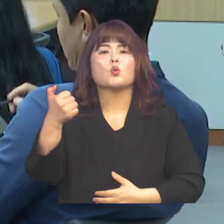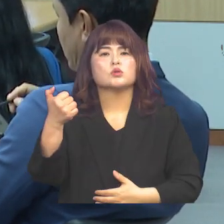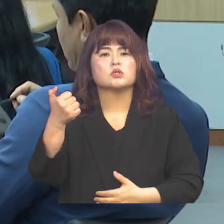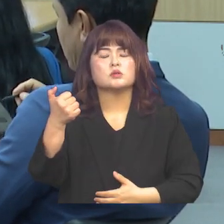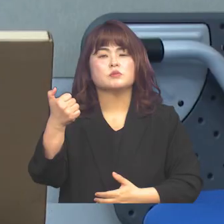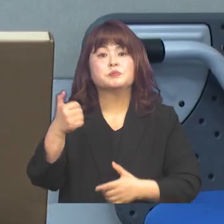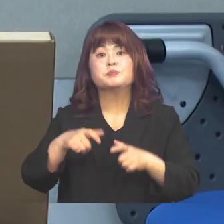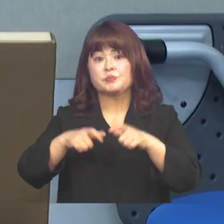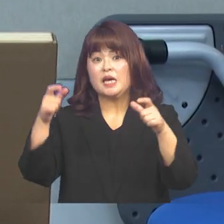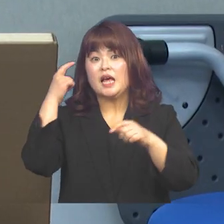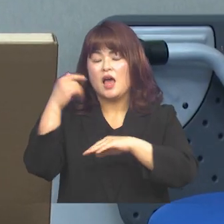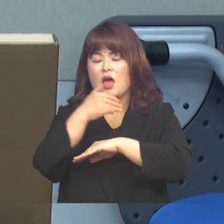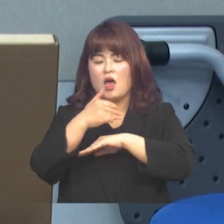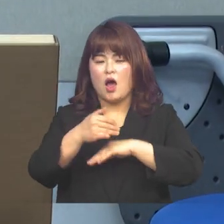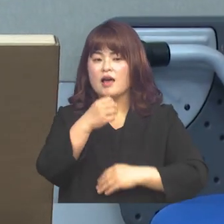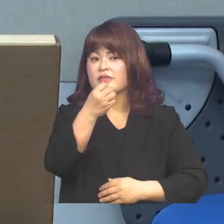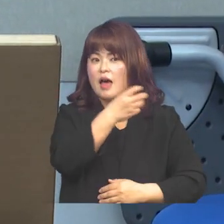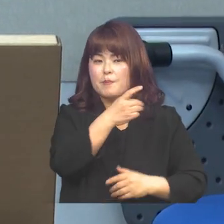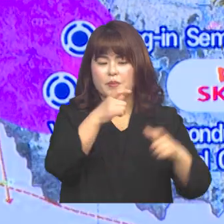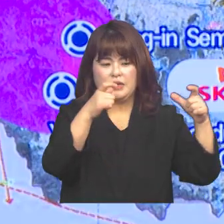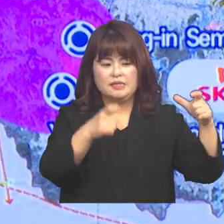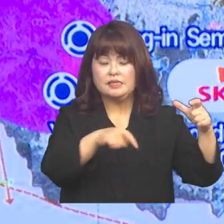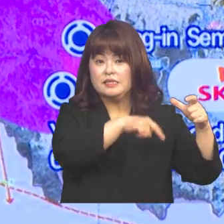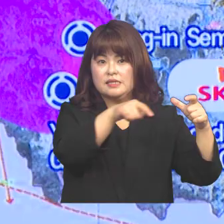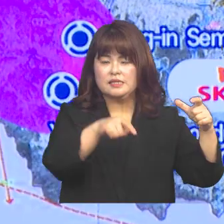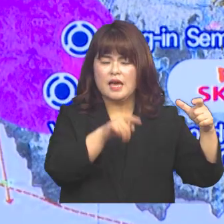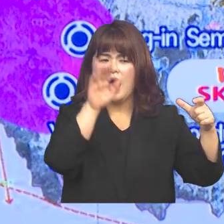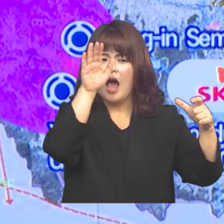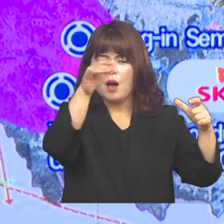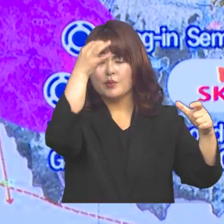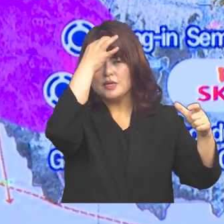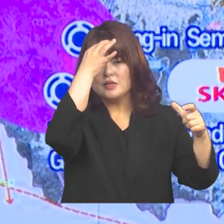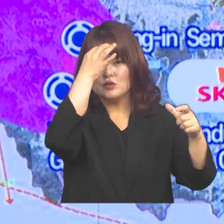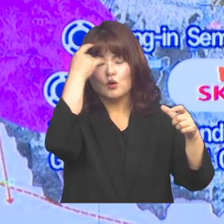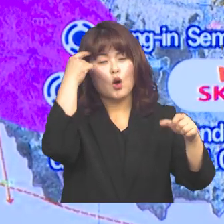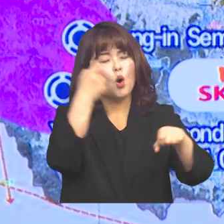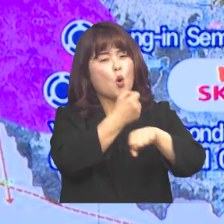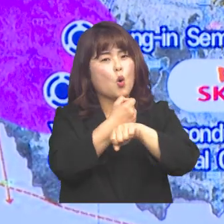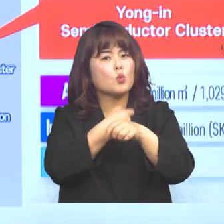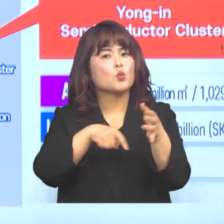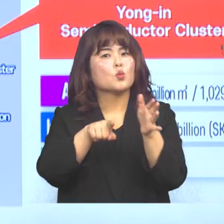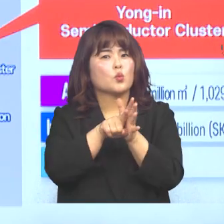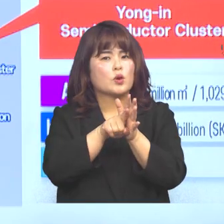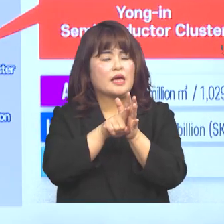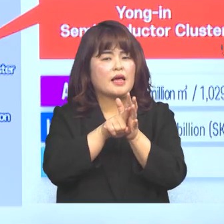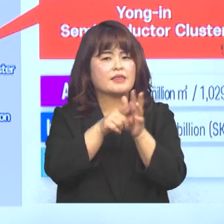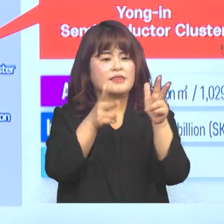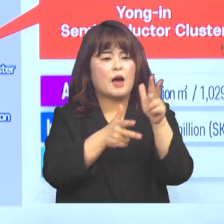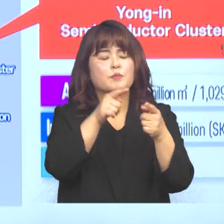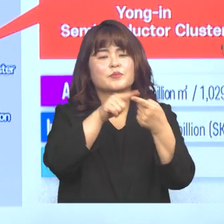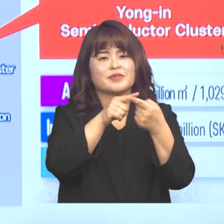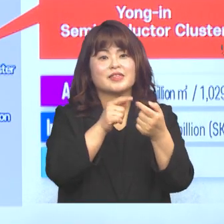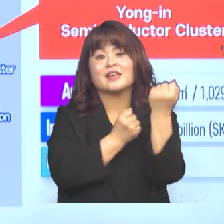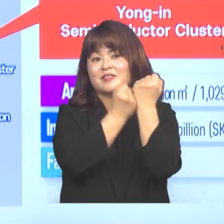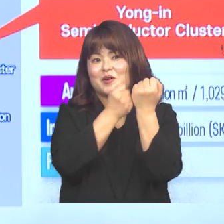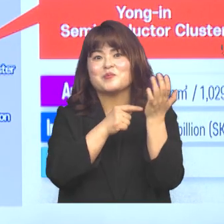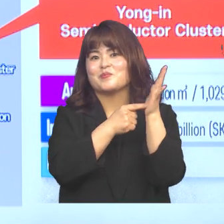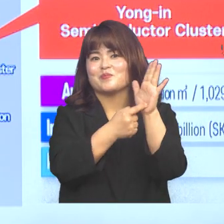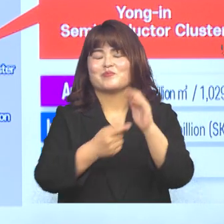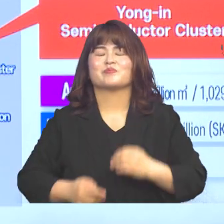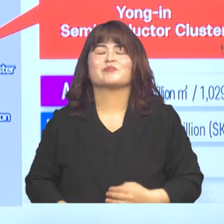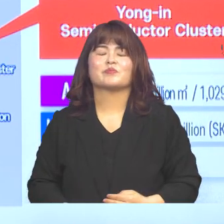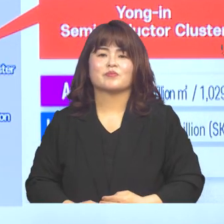소부장 기업이 들어설 것이며 삼성전자 기흥 캠퍼스는 차세대 기술을 연구하는 미래 연구단지로 거듭나게